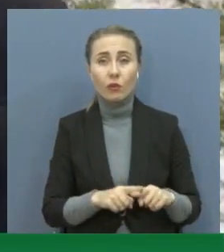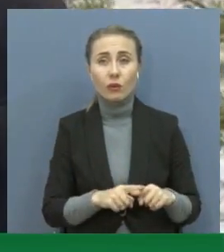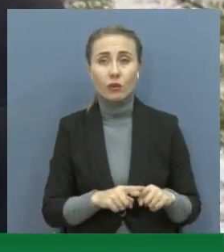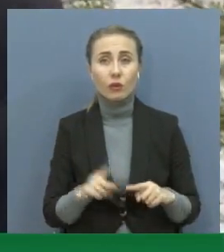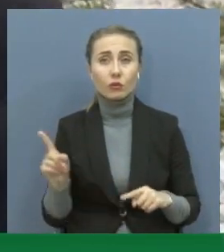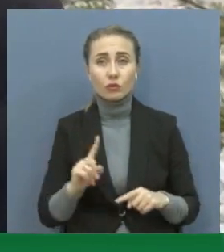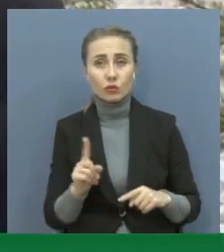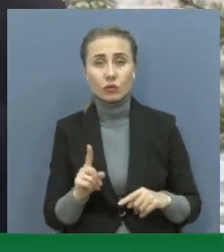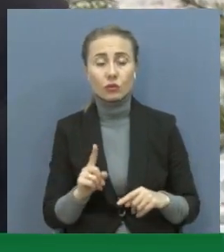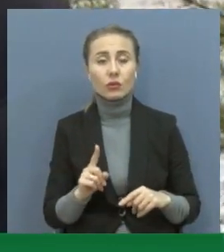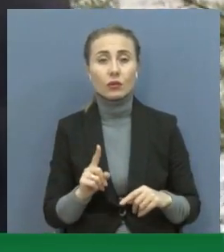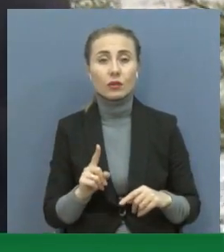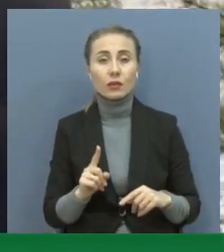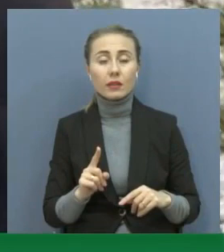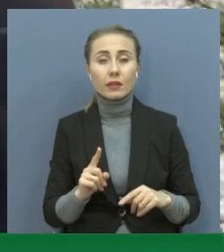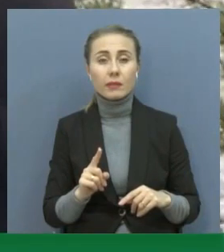что